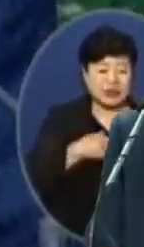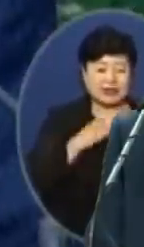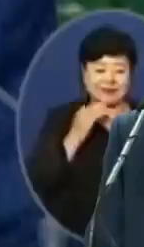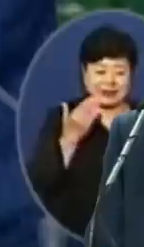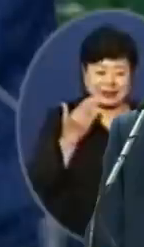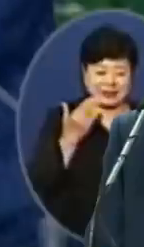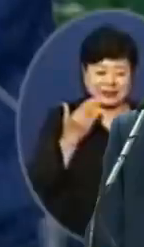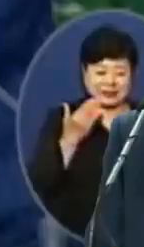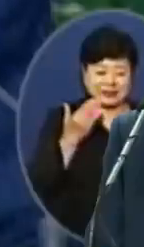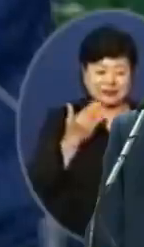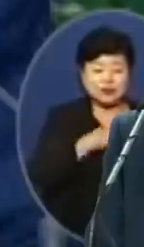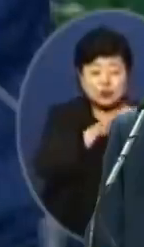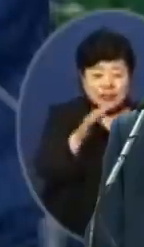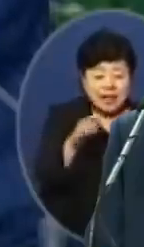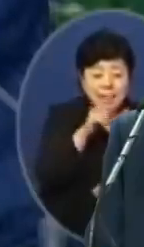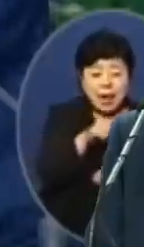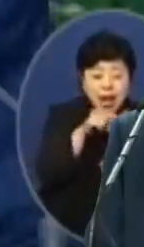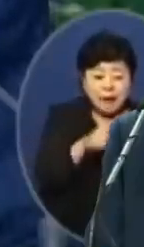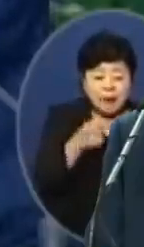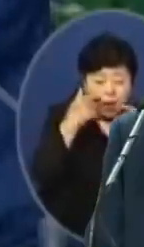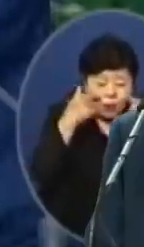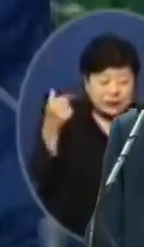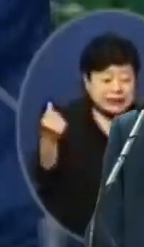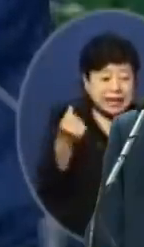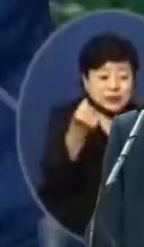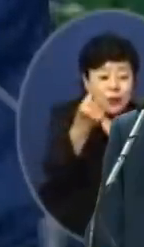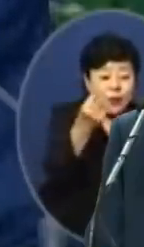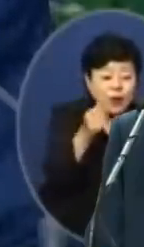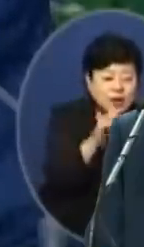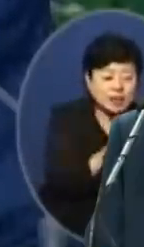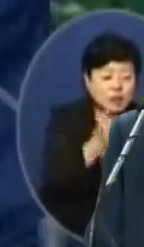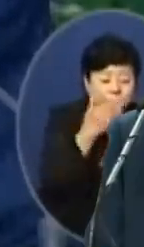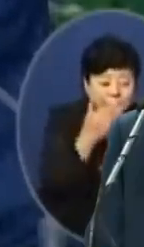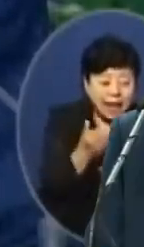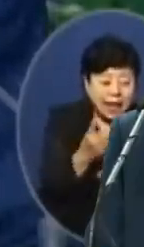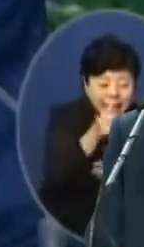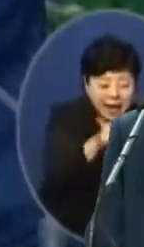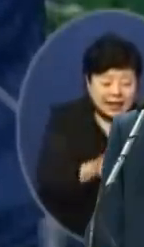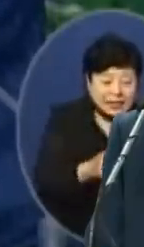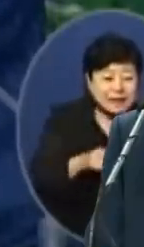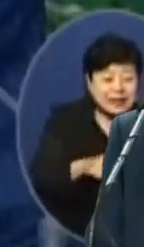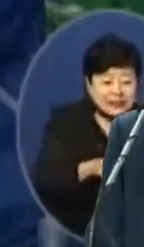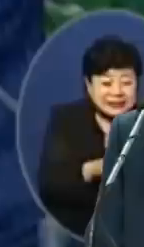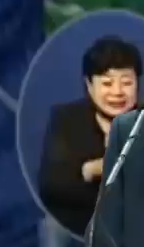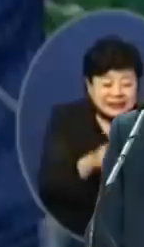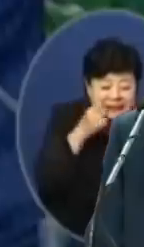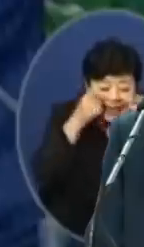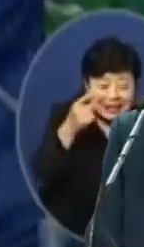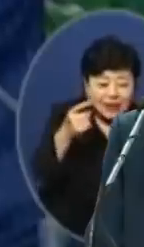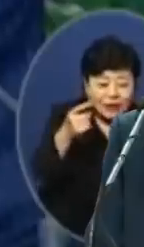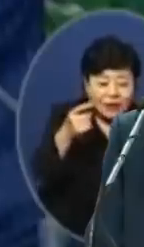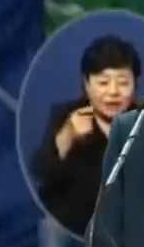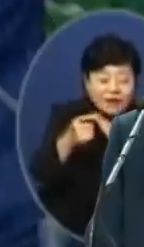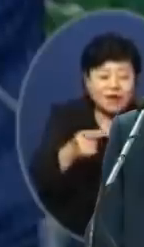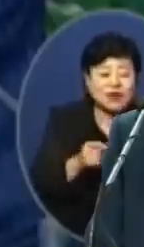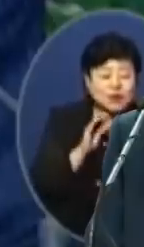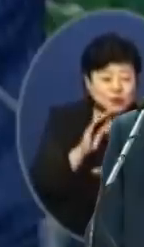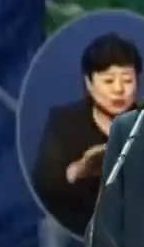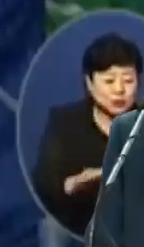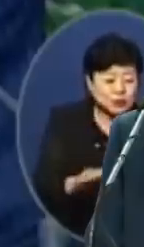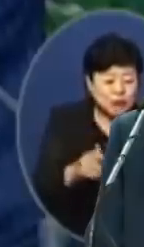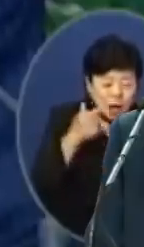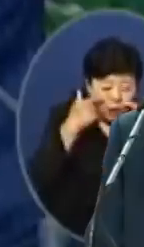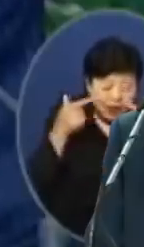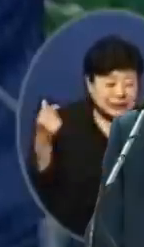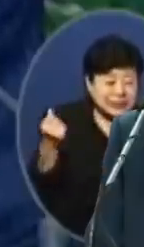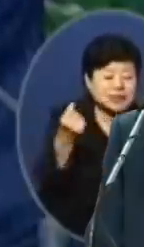것입니다. 우리가 마음의 확신을 가지고 기도할 수 있는 것은 하나님의 뜻을 깨닫고 난 다음에